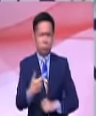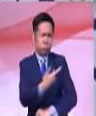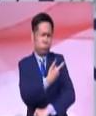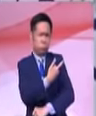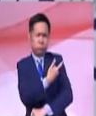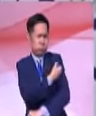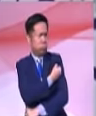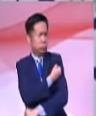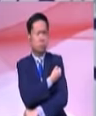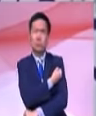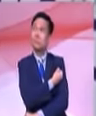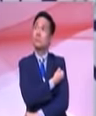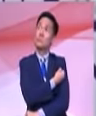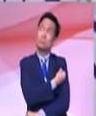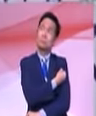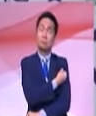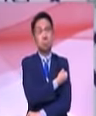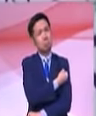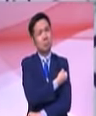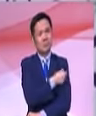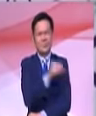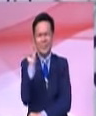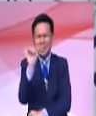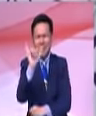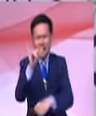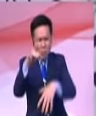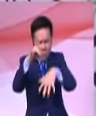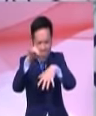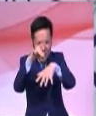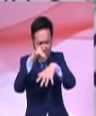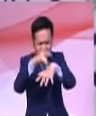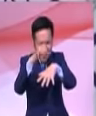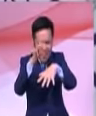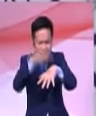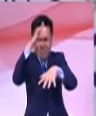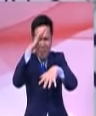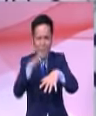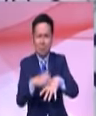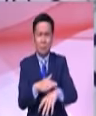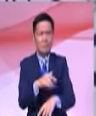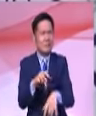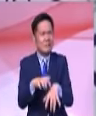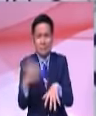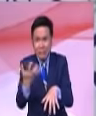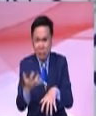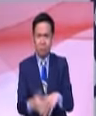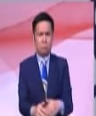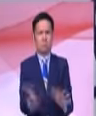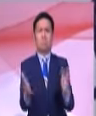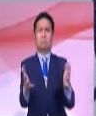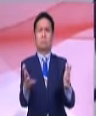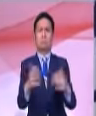just like steam by mosquito. No painful at all.